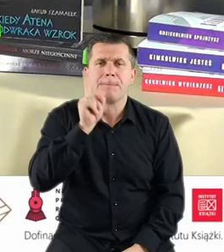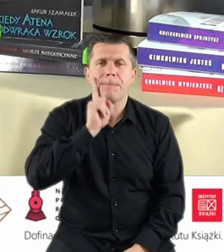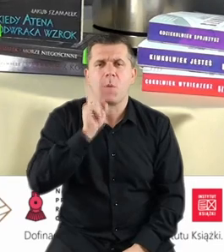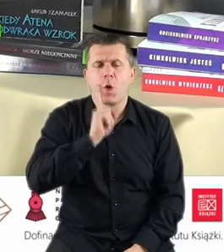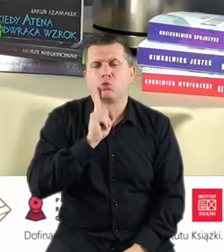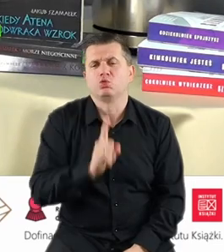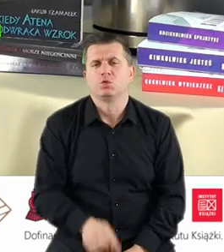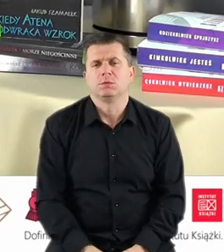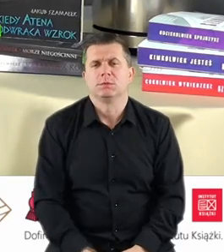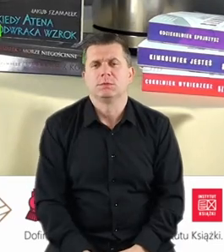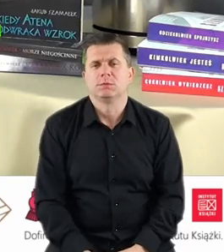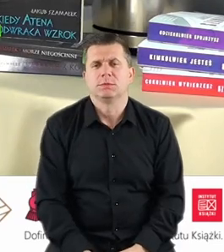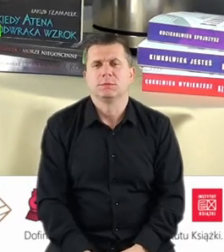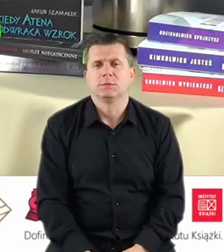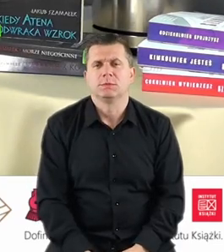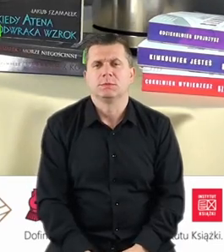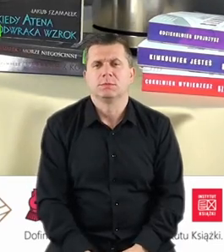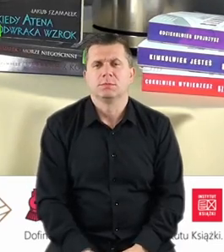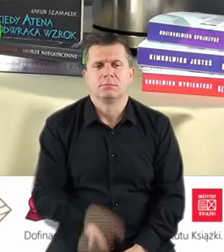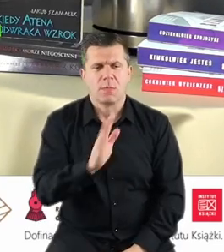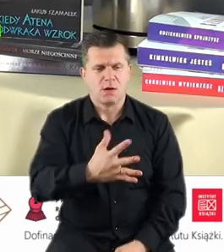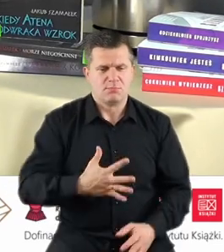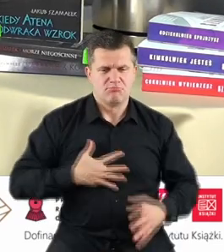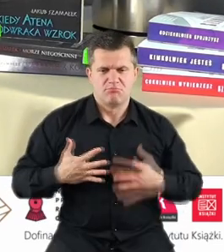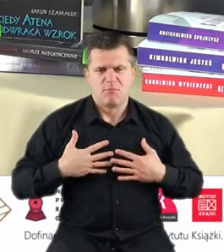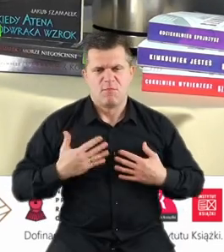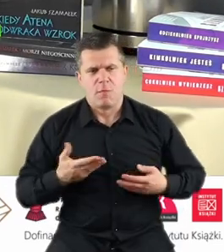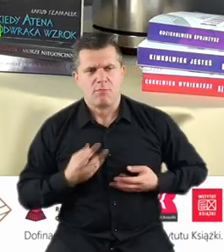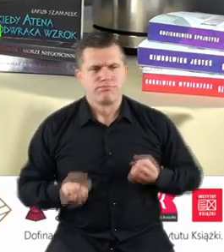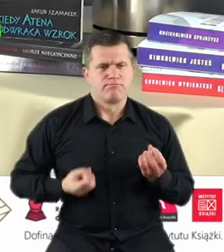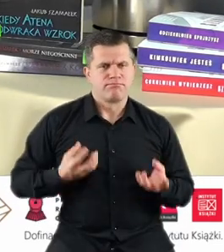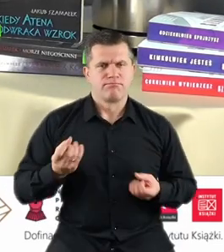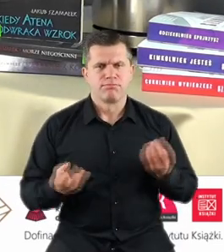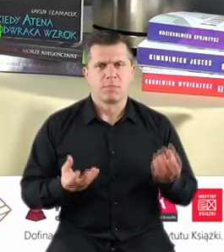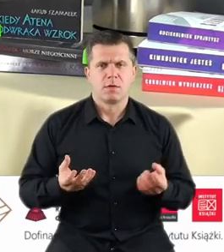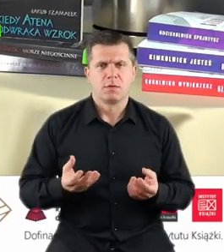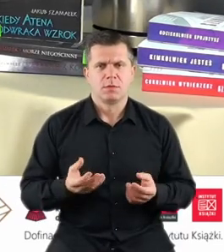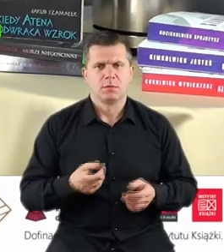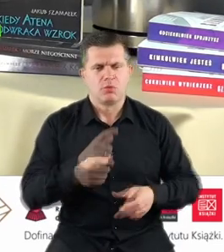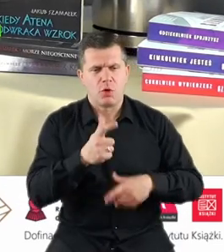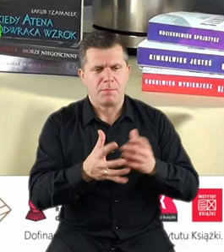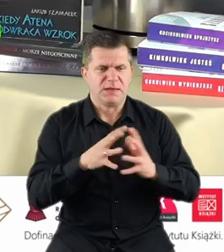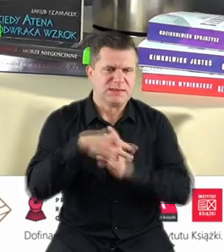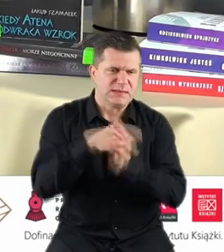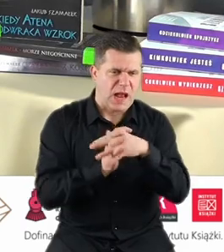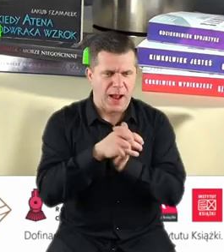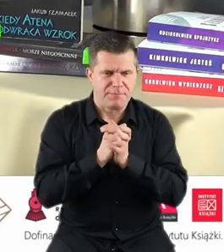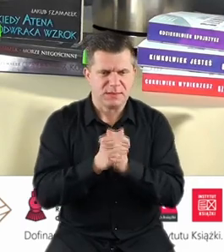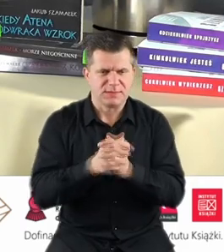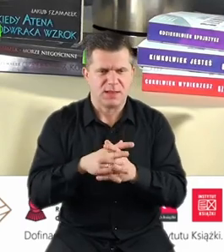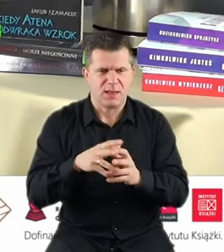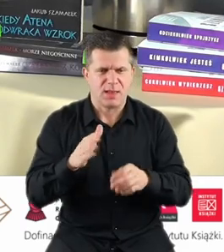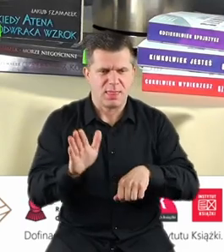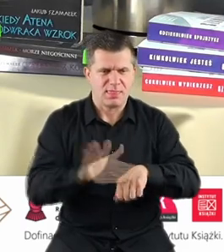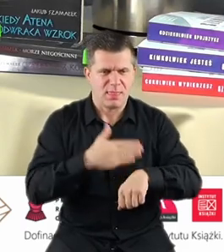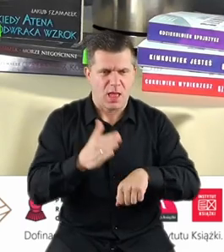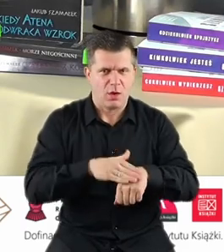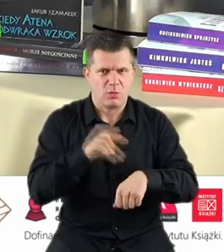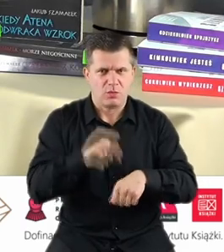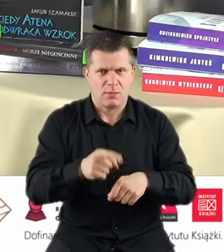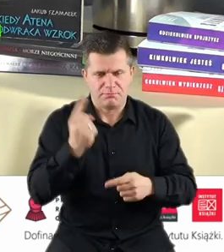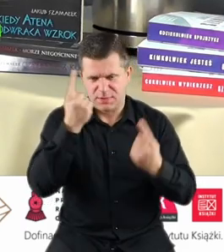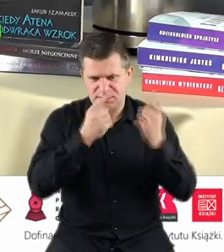mężczyźni, no wiadomo, hormony buzują, smarują się oliwą, a potem uprawiają zapasy nago, no to wydaje mi się,